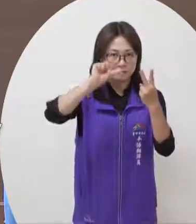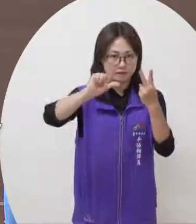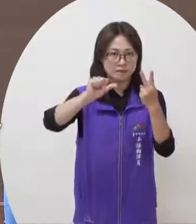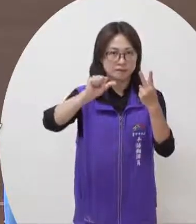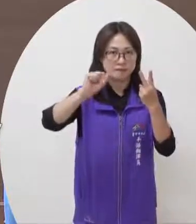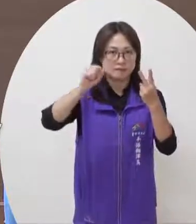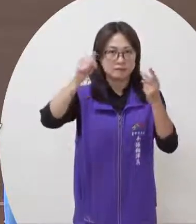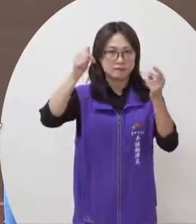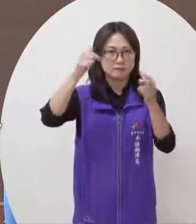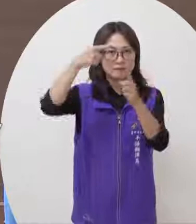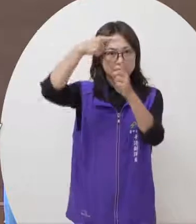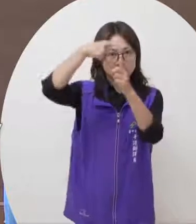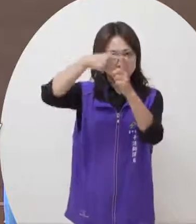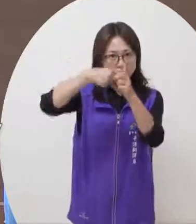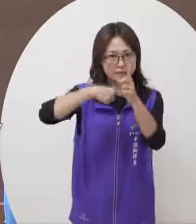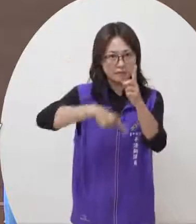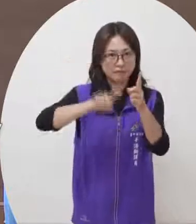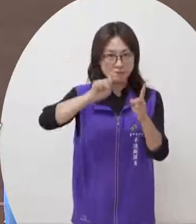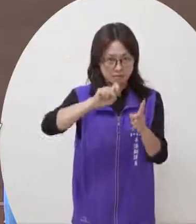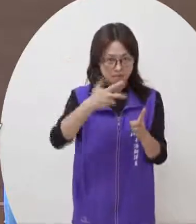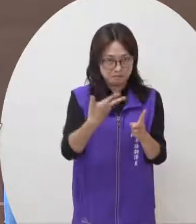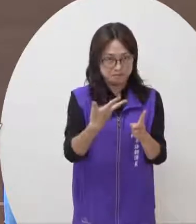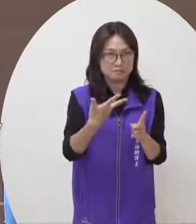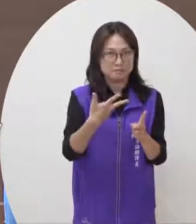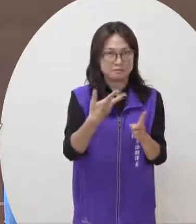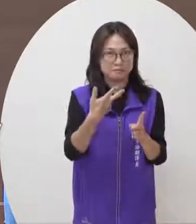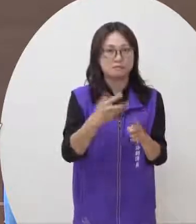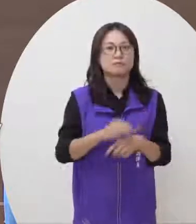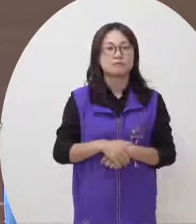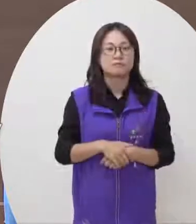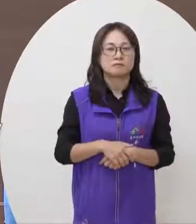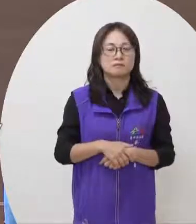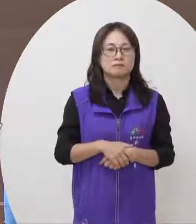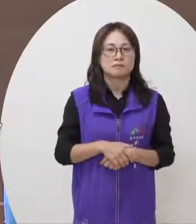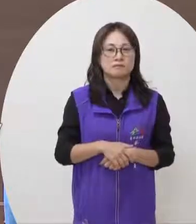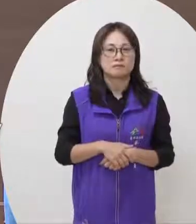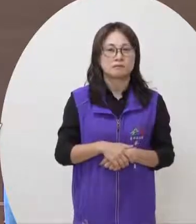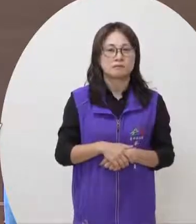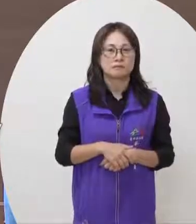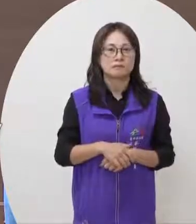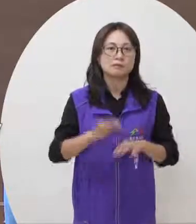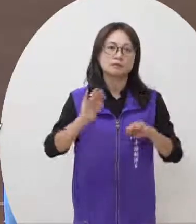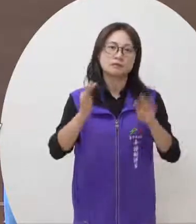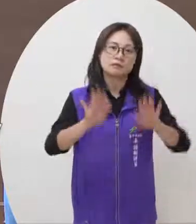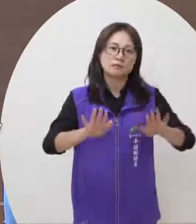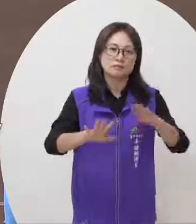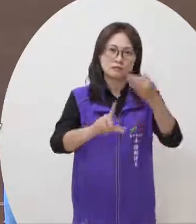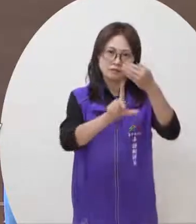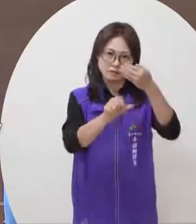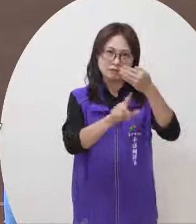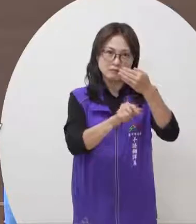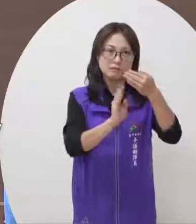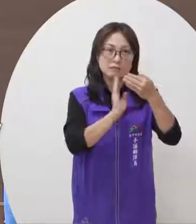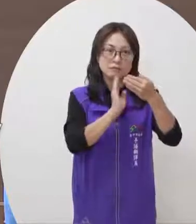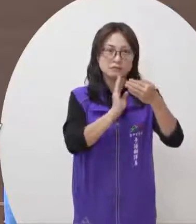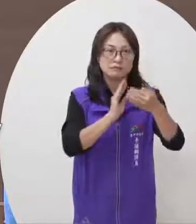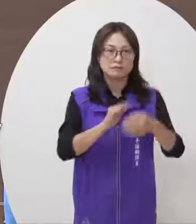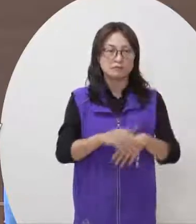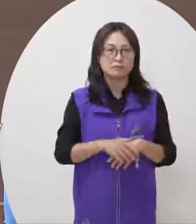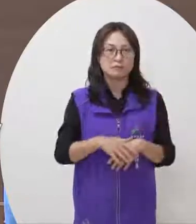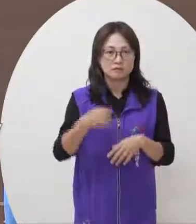是这么多年来哈。1到6月最好，可是现在已经9月份，所以我们再拉到